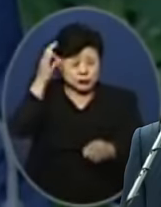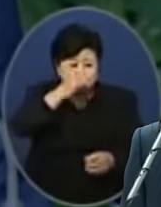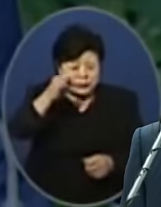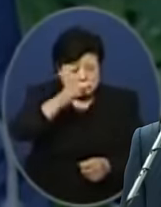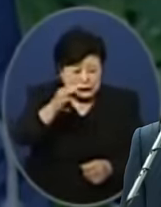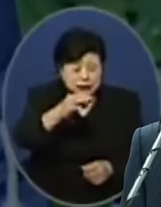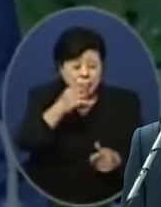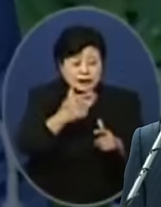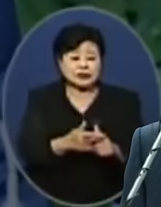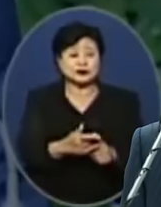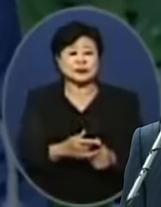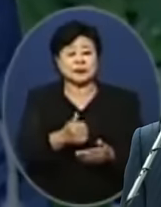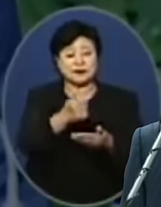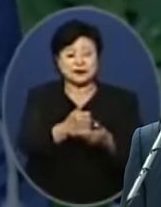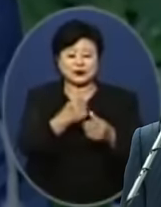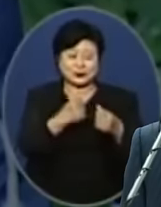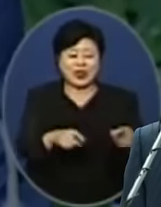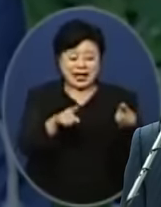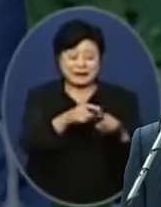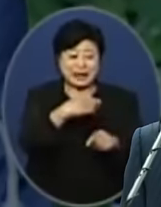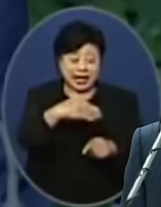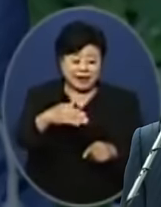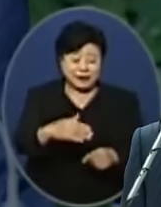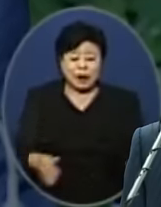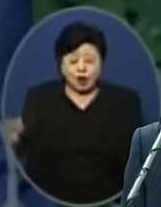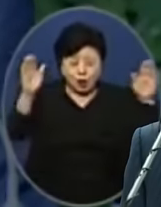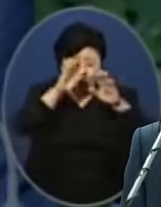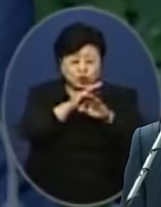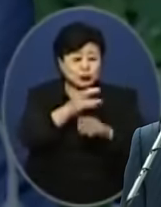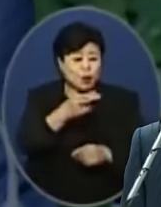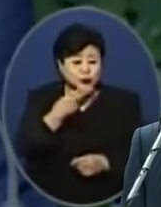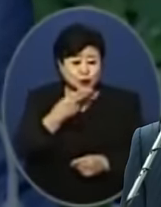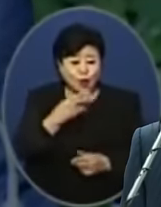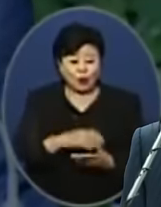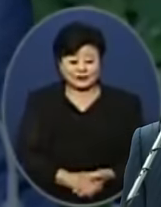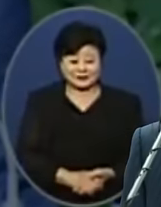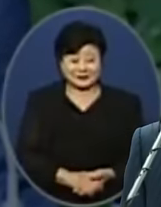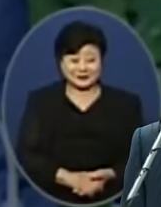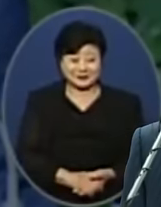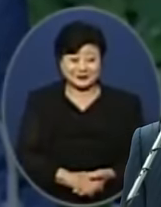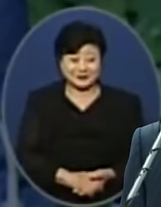찾아가도 예수님과 모시고 함께 가면 어두움이 없습니다.